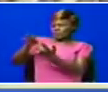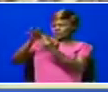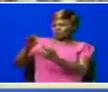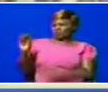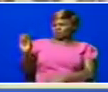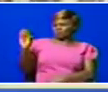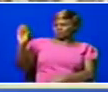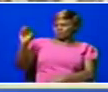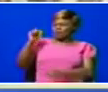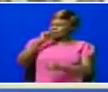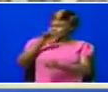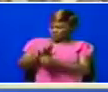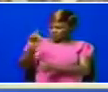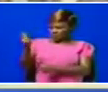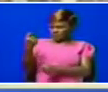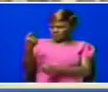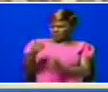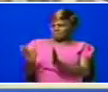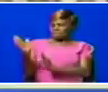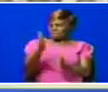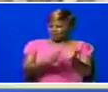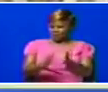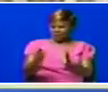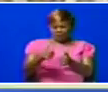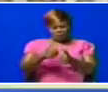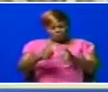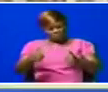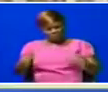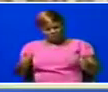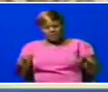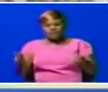uapishaji imehakikishia Wakenya kwamba mikakati kabambe imetiwa